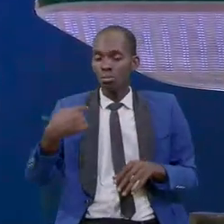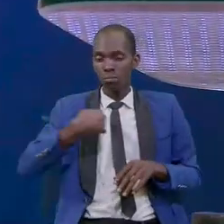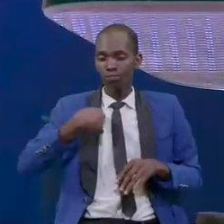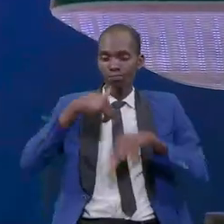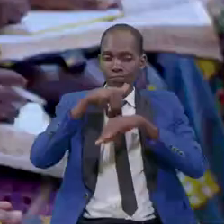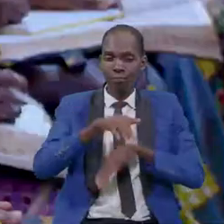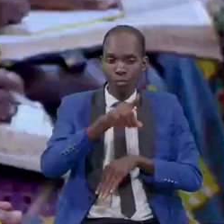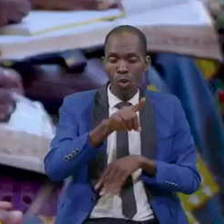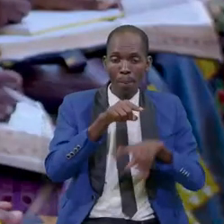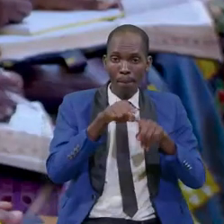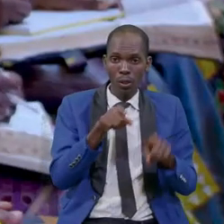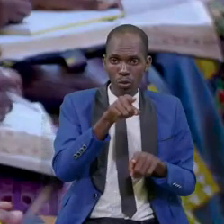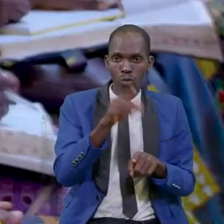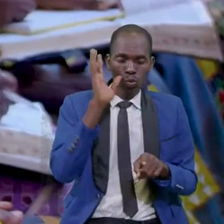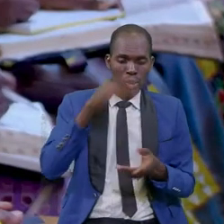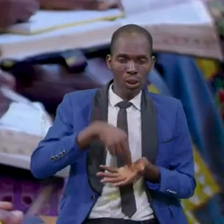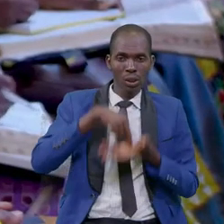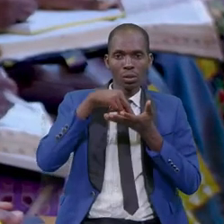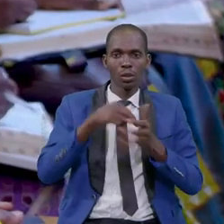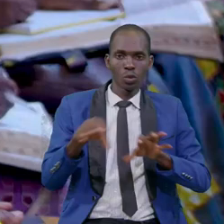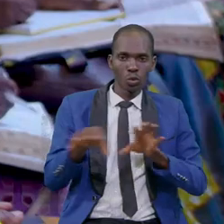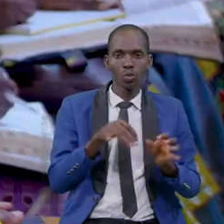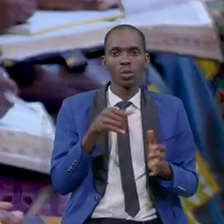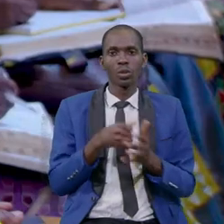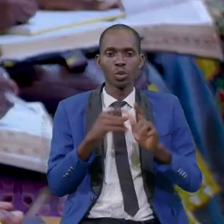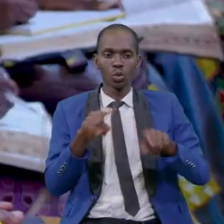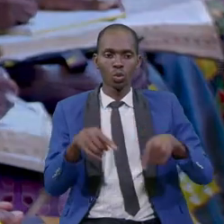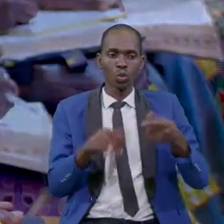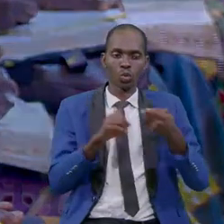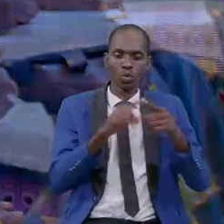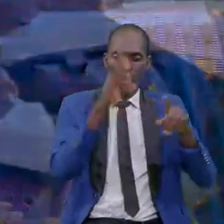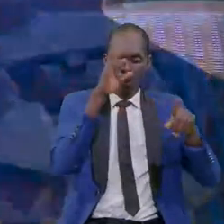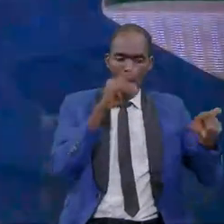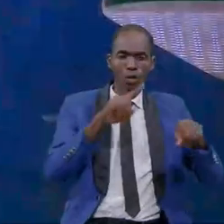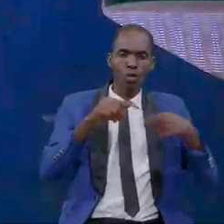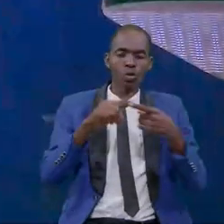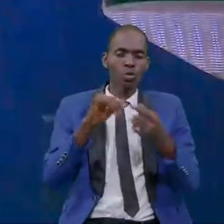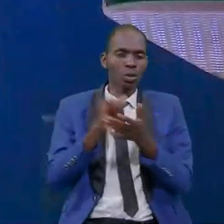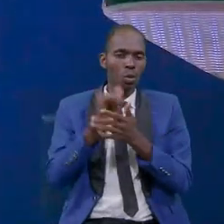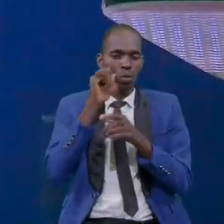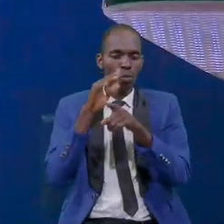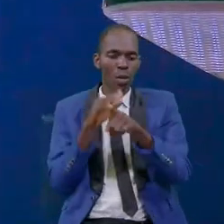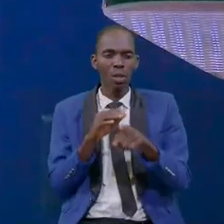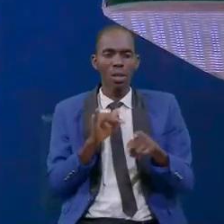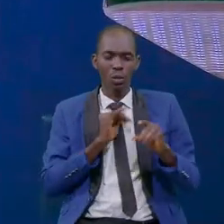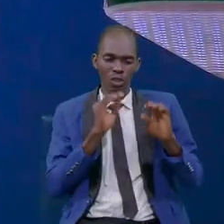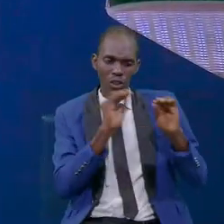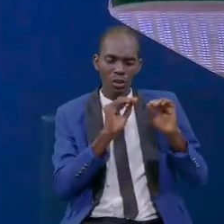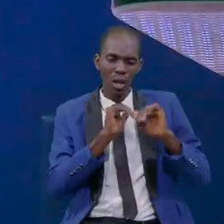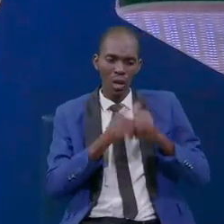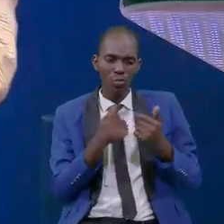t'ai envoyé. Mais tu sais, va vers lui, va vers elle, et puis parle, dis, alors